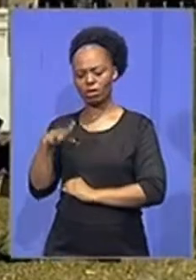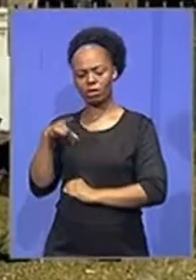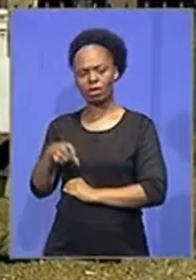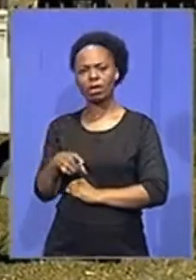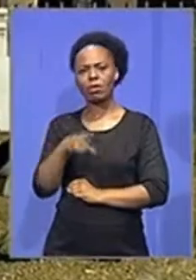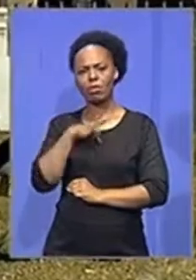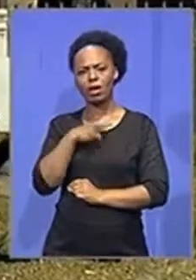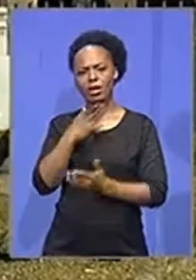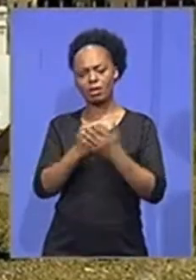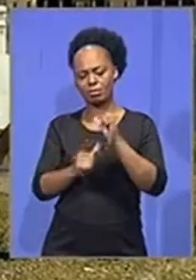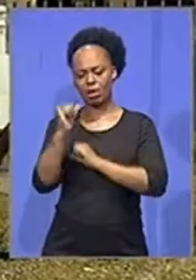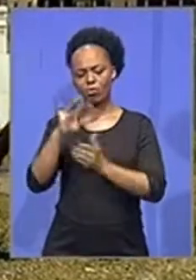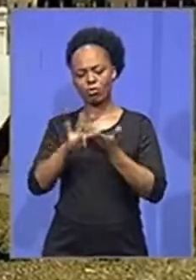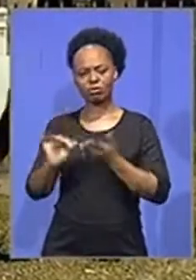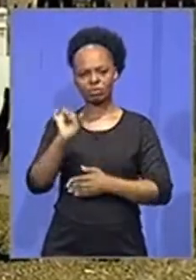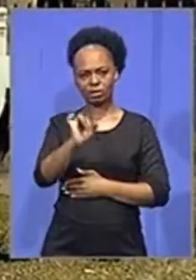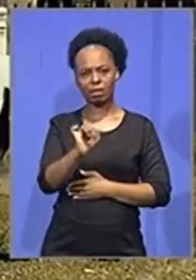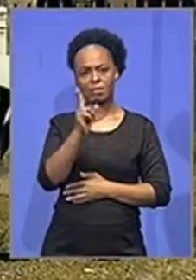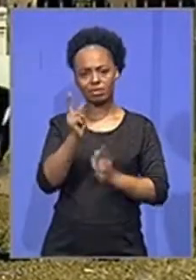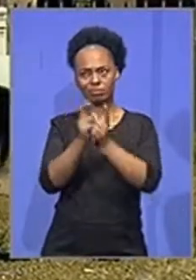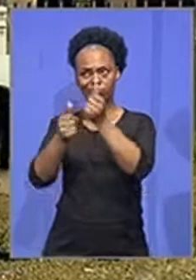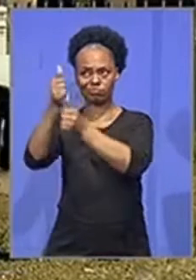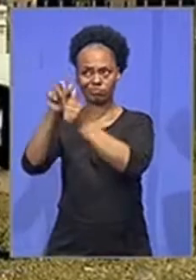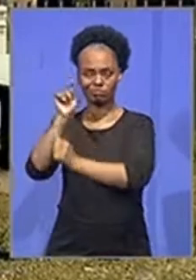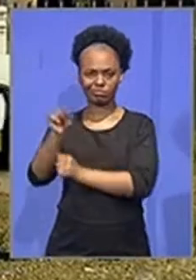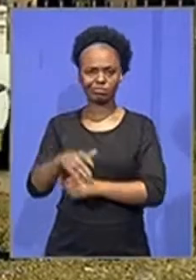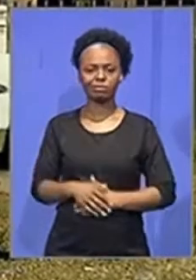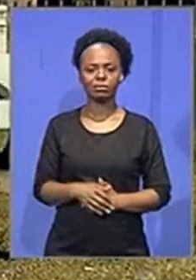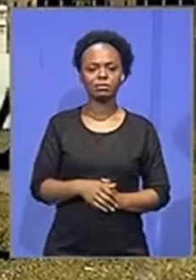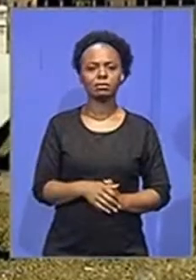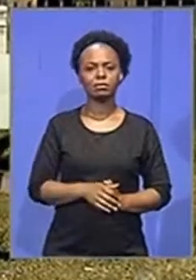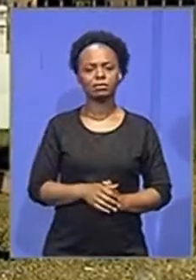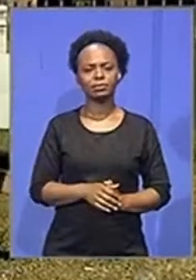bona. Offenses Timo, SABC News, Pretoria.